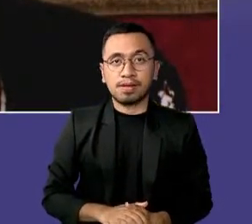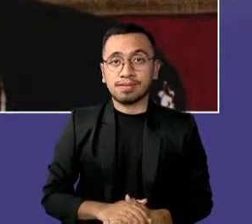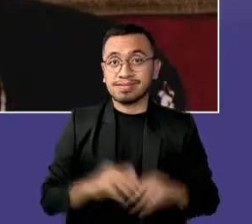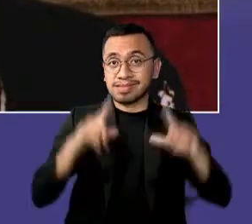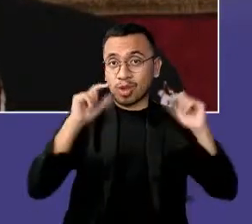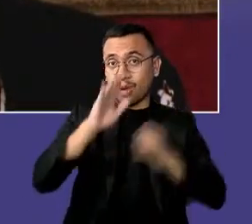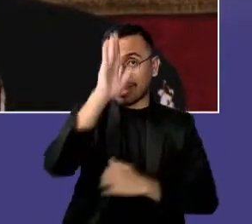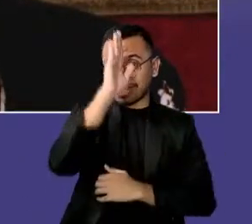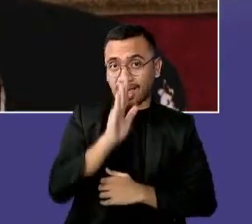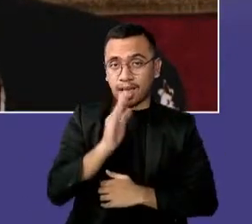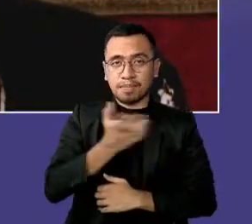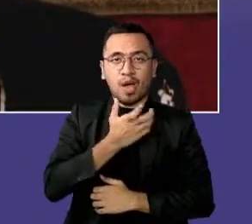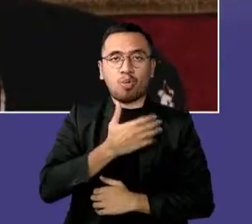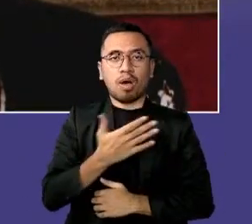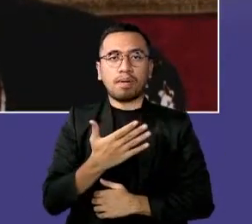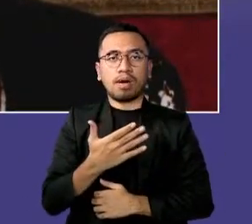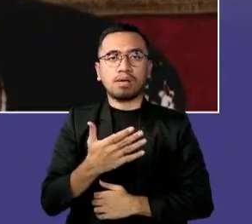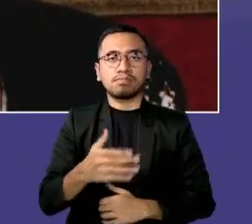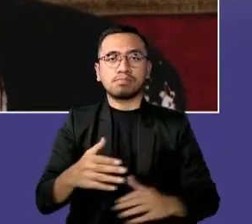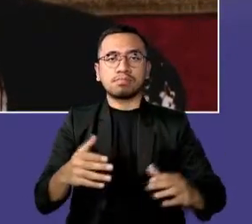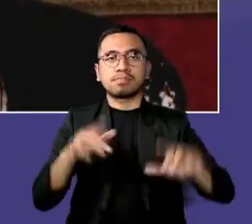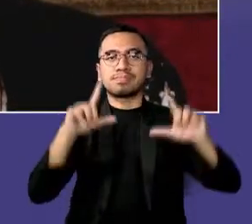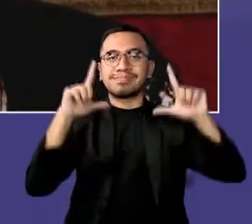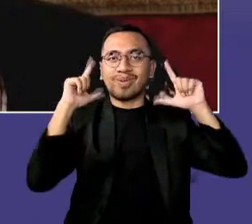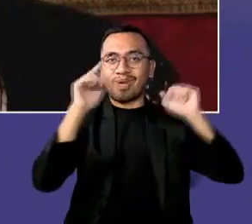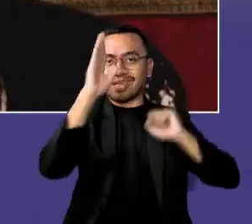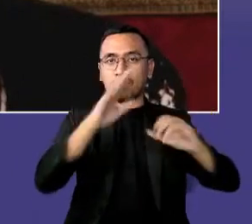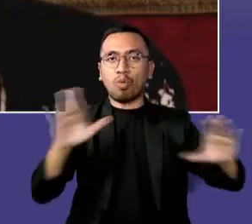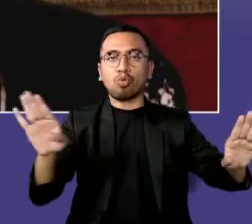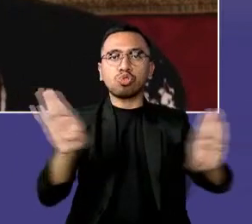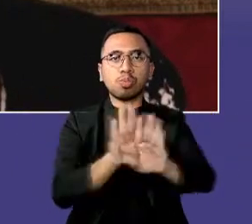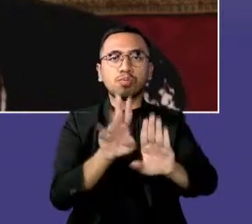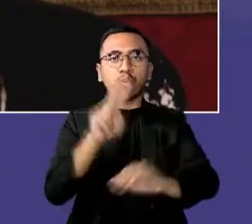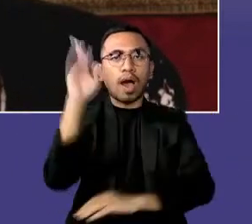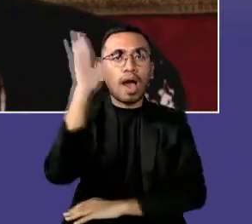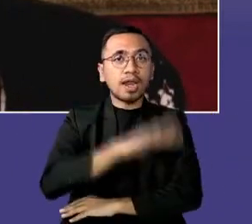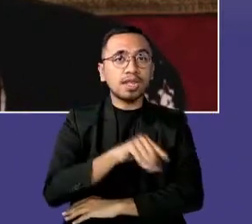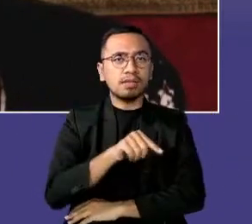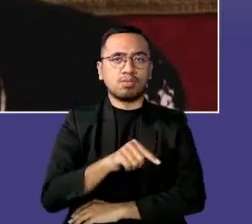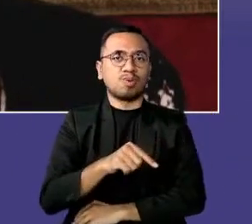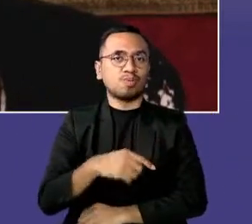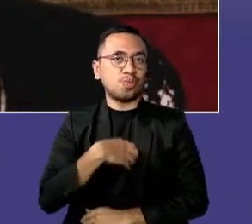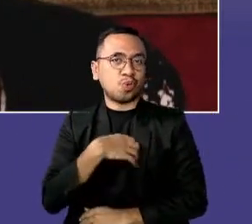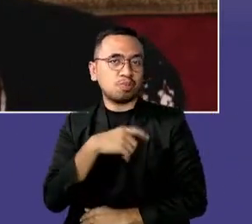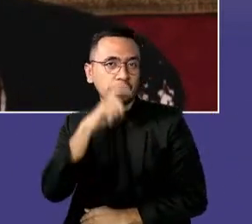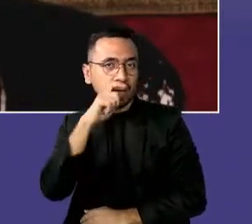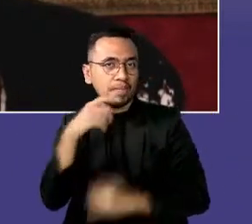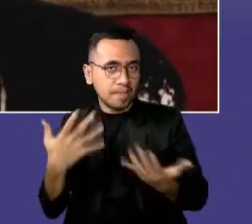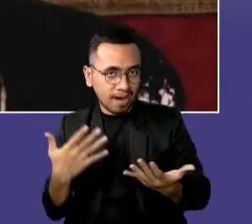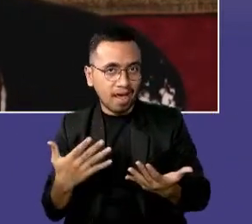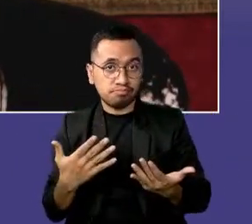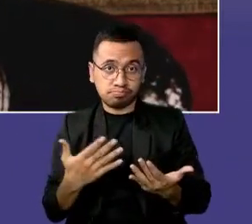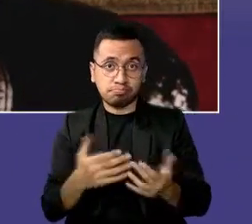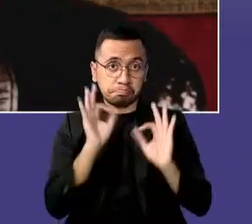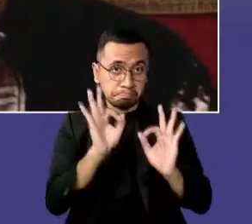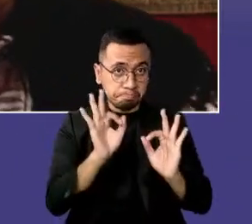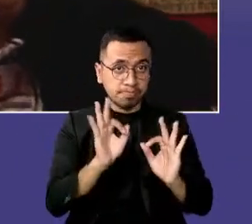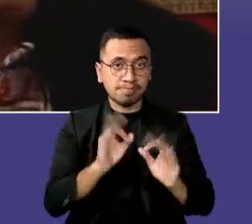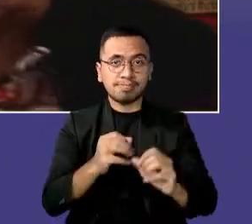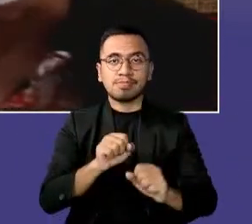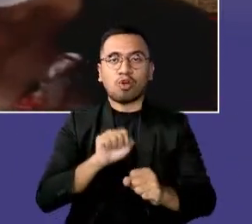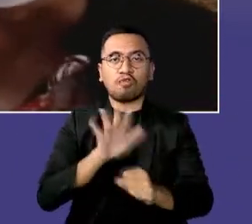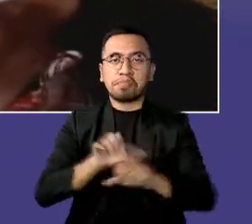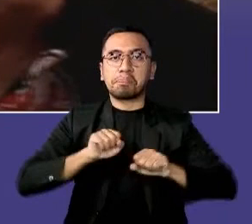selama dua hari di akhir pekan apakah secara kalkulasi kesehatan ini efektif menekan penularan silakan palex